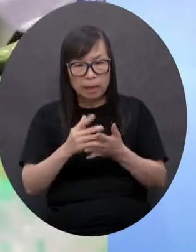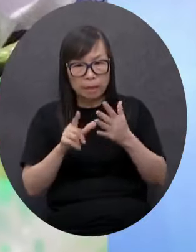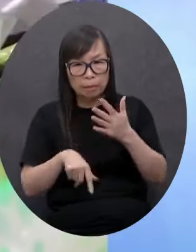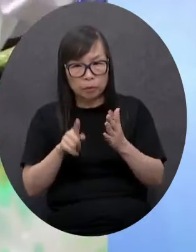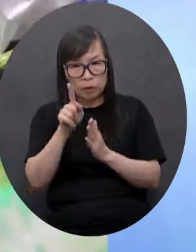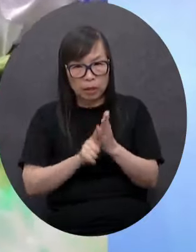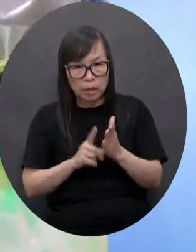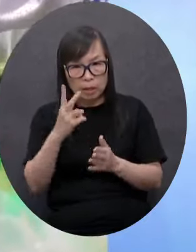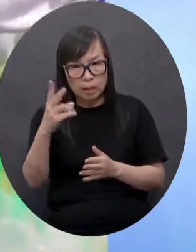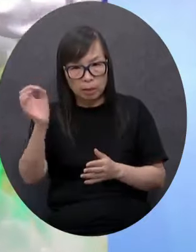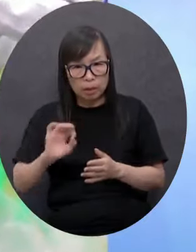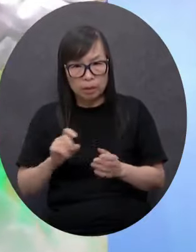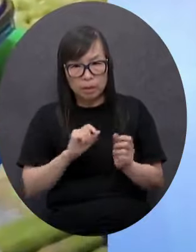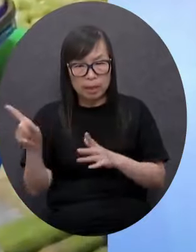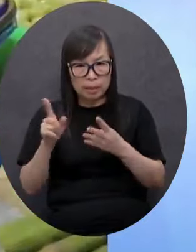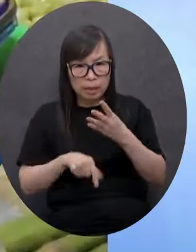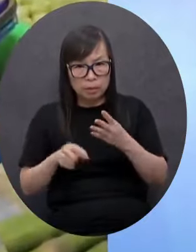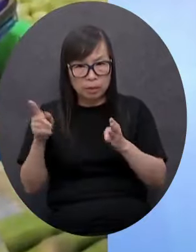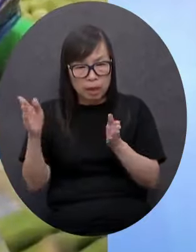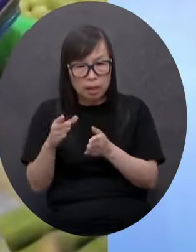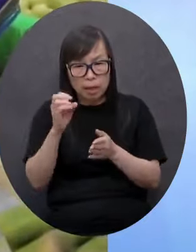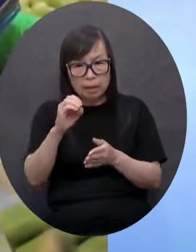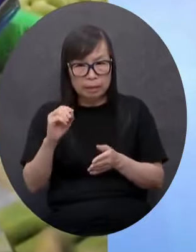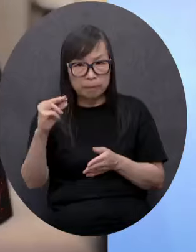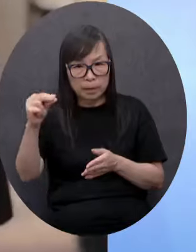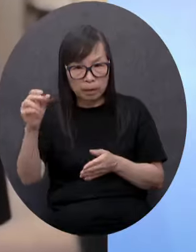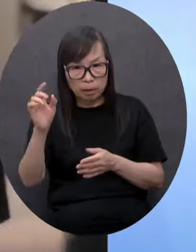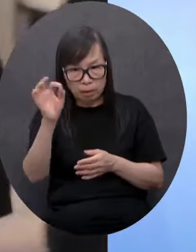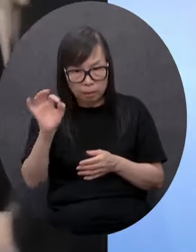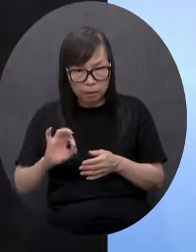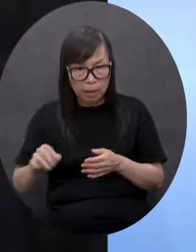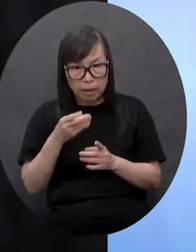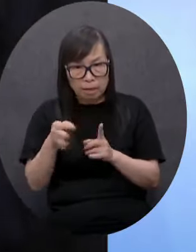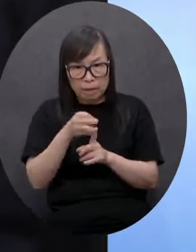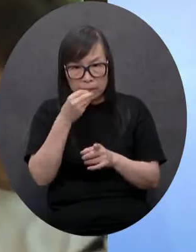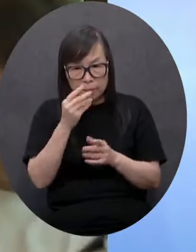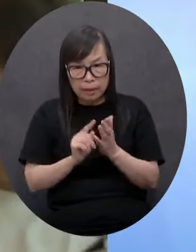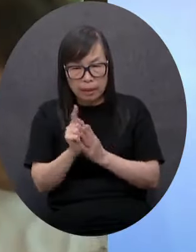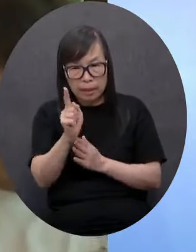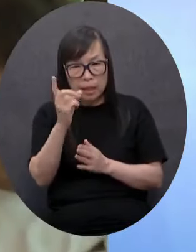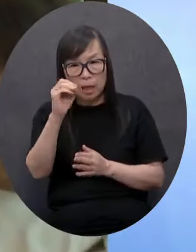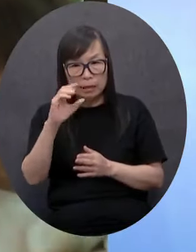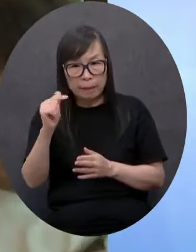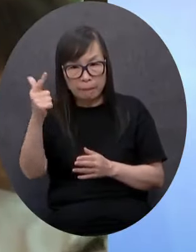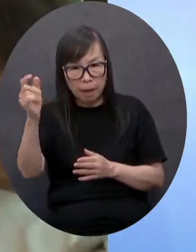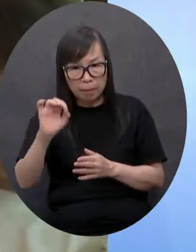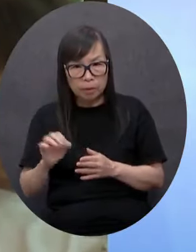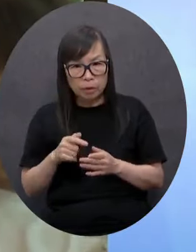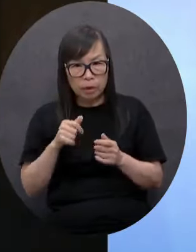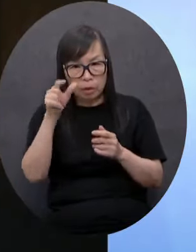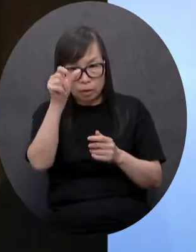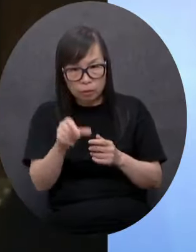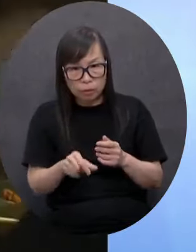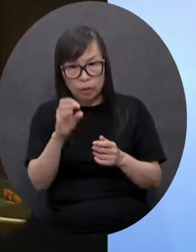跌 2%， 比起4月收窄 0.7%。非食品价格升 0.8%， 按月回